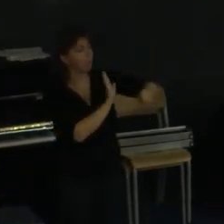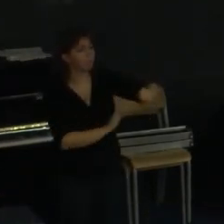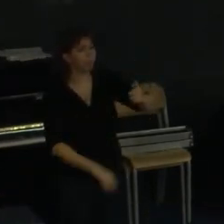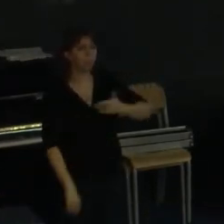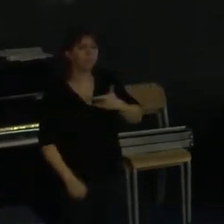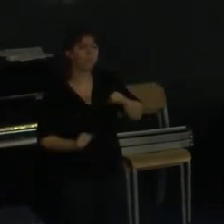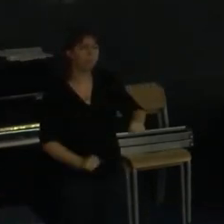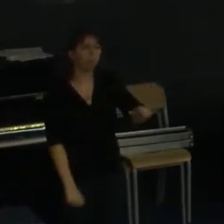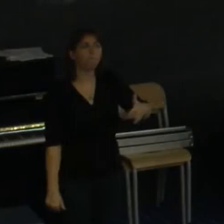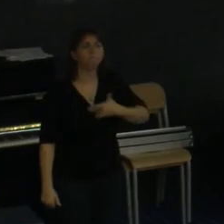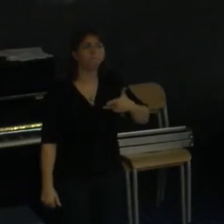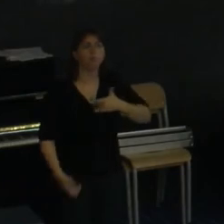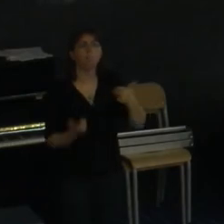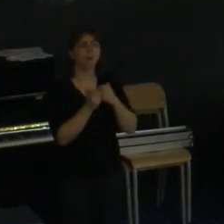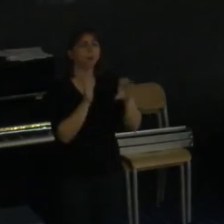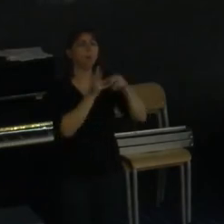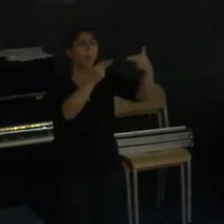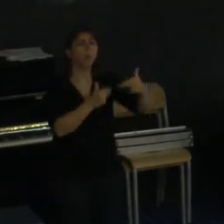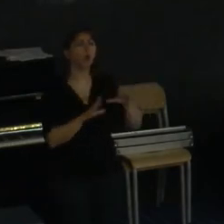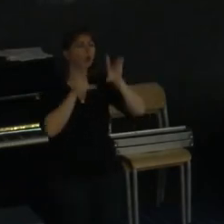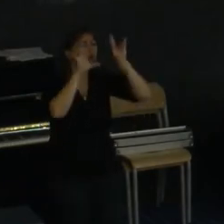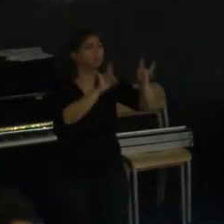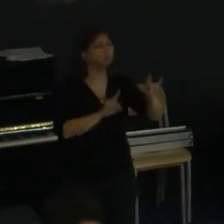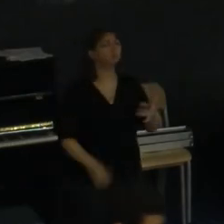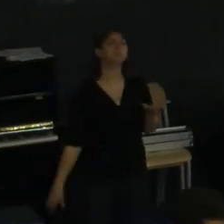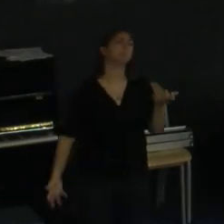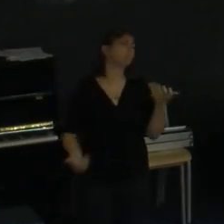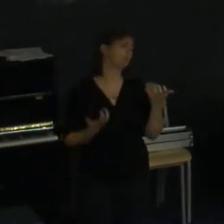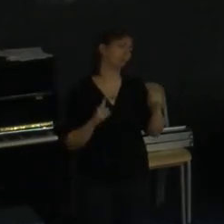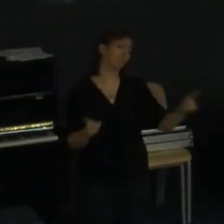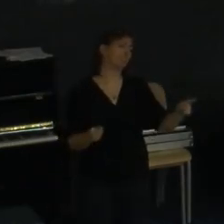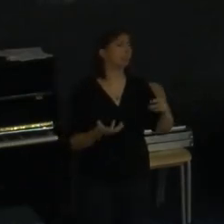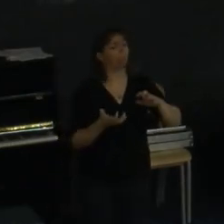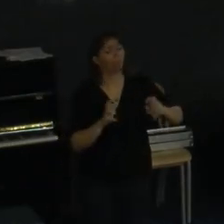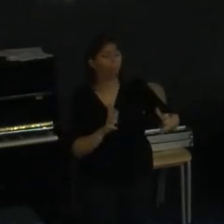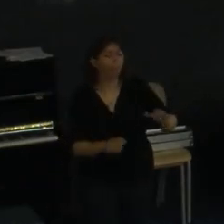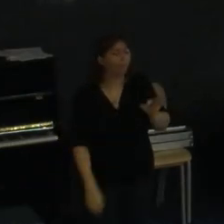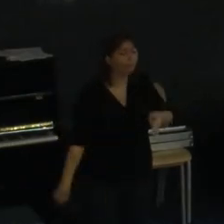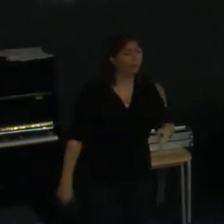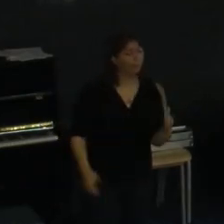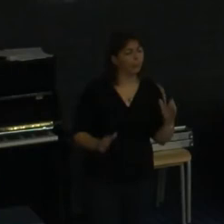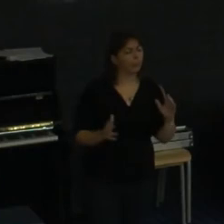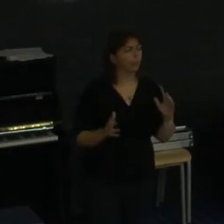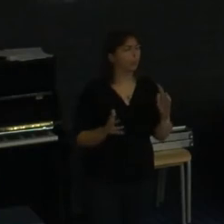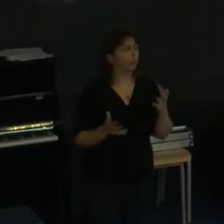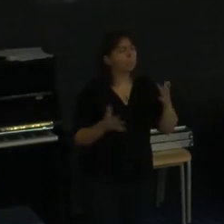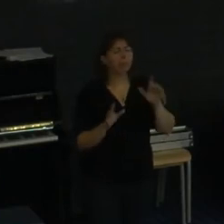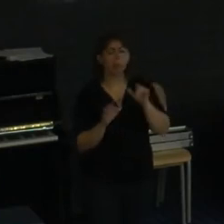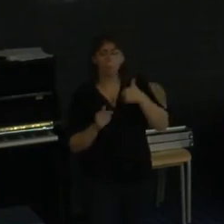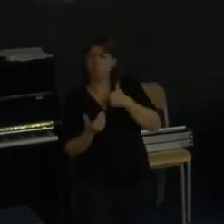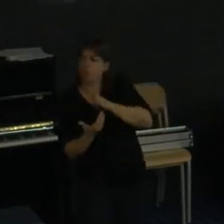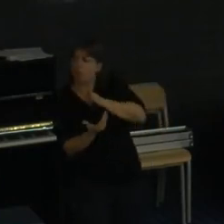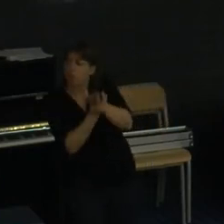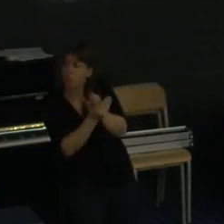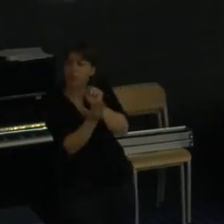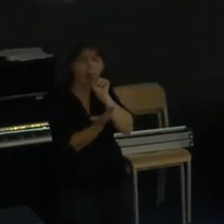n'avez pas forcément envie de modifier votre code. Vous vous dites, tiens, j'ai un crash, j'ai pas envie d'aller modifier à tel endroit, etc. Tout ce que je